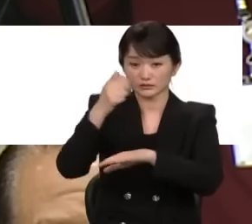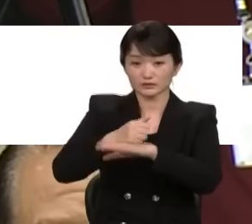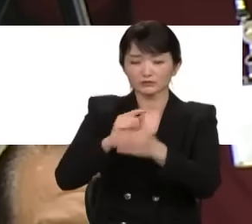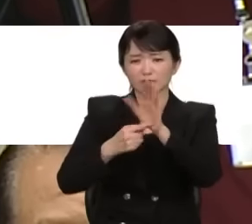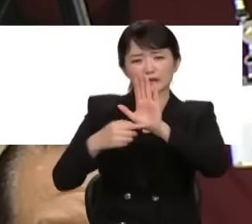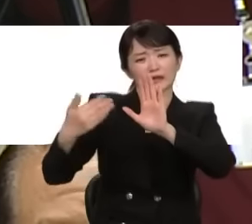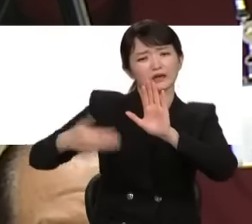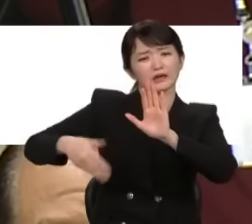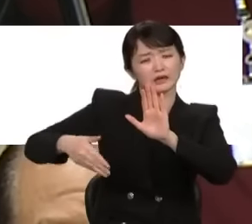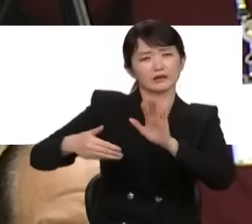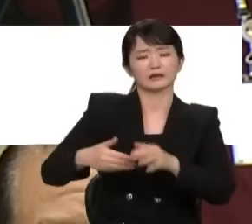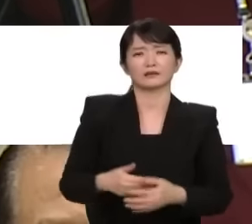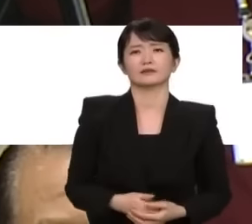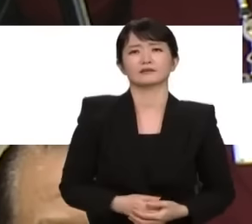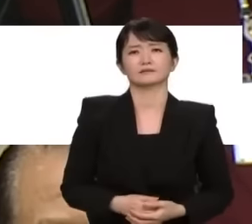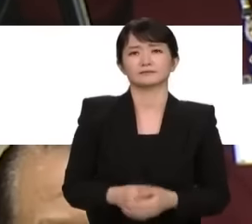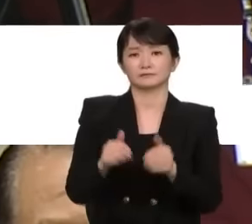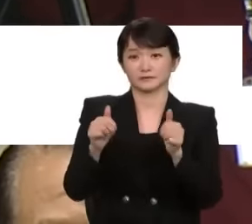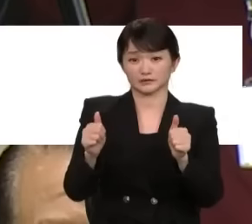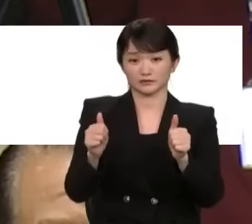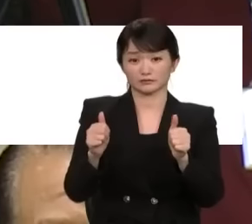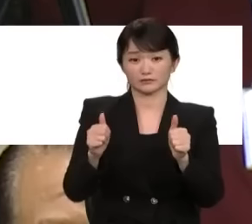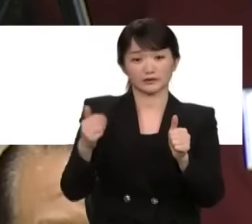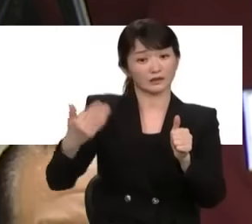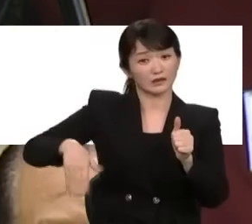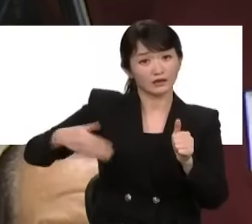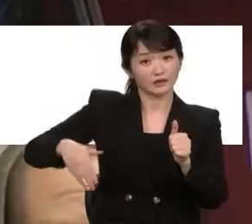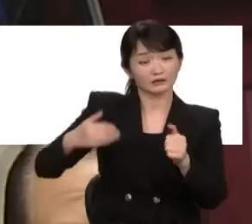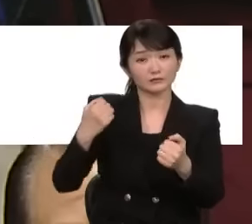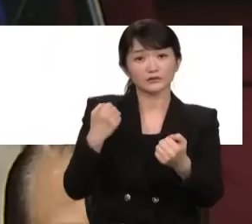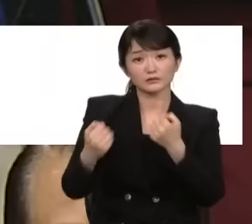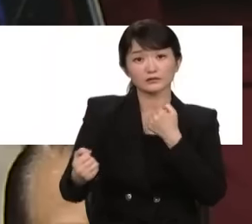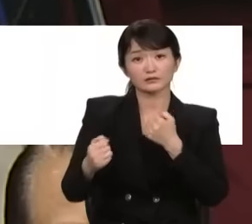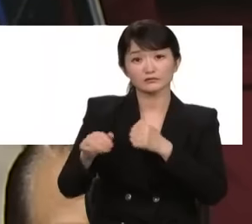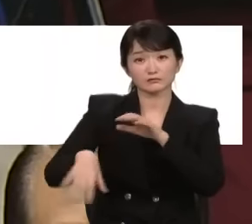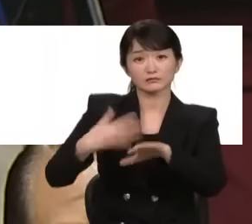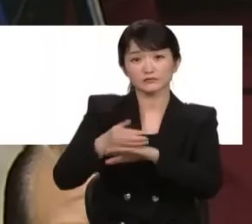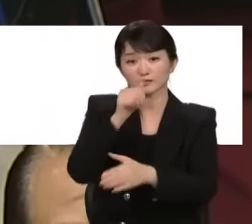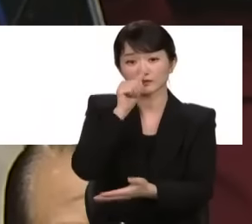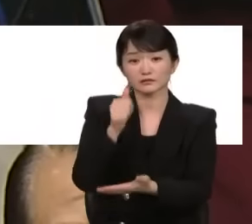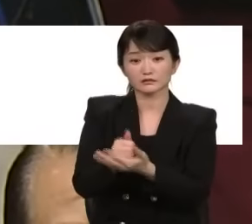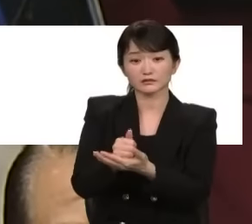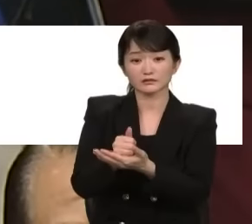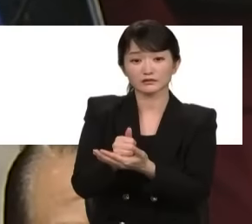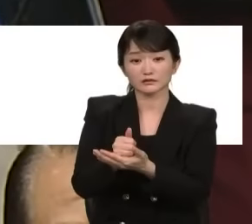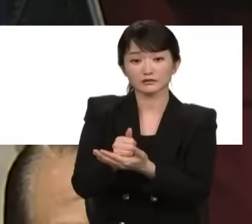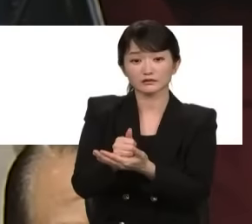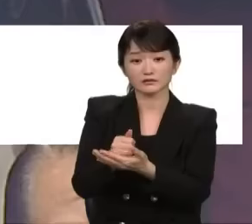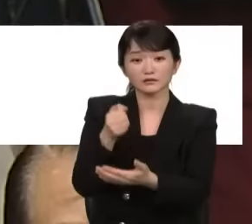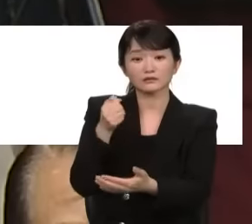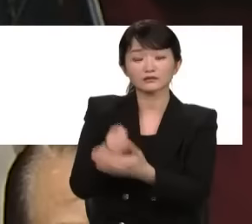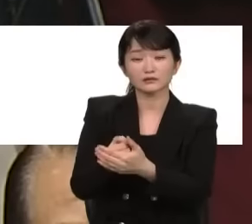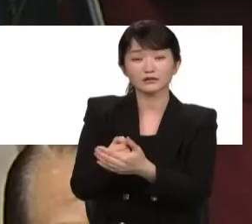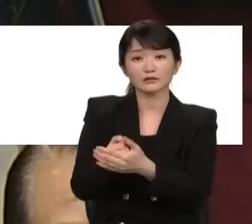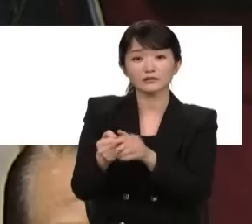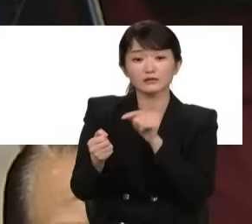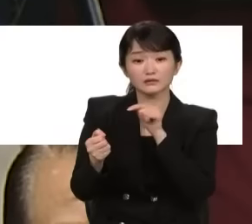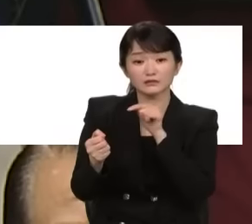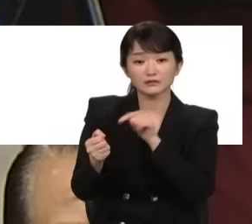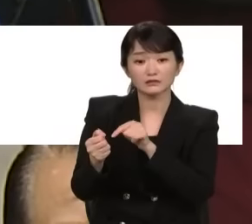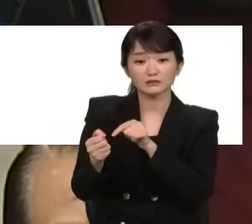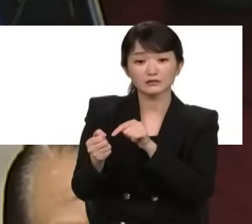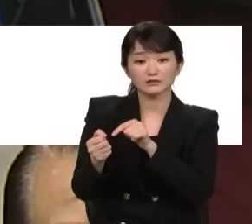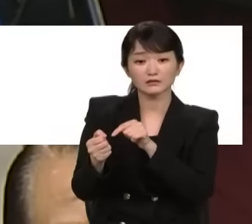발표되지 않고 또한 재판이 진행되지 않았음에도 불구하고 내란죄라고 이 대표님께서 단정하시는 것은